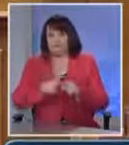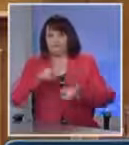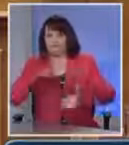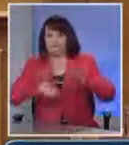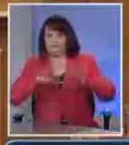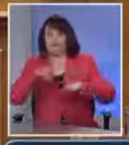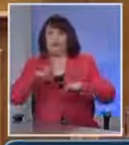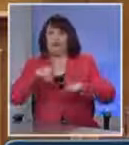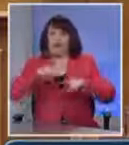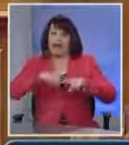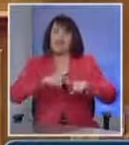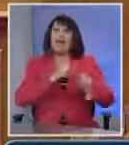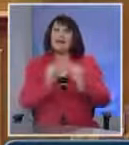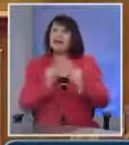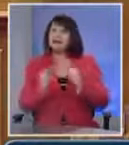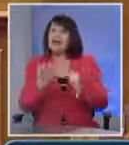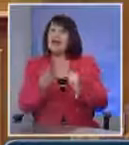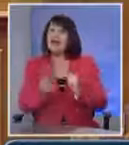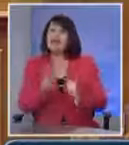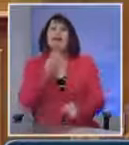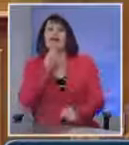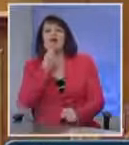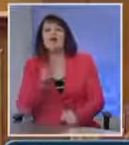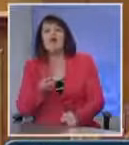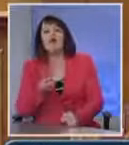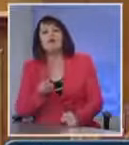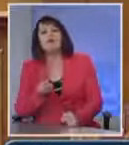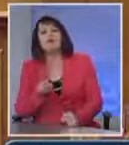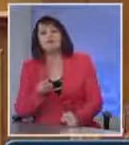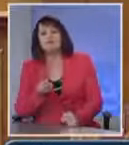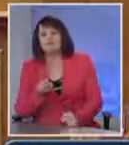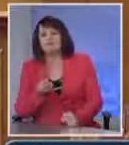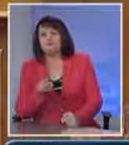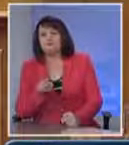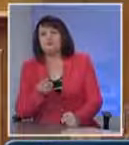χώρα με κρίση είναι εύκολο, κυρίες και κύριοι συνάδελφε.